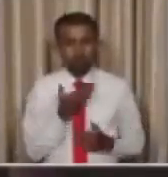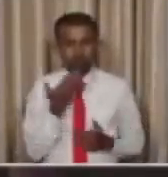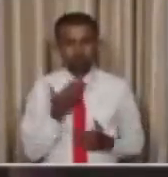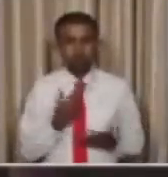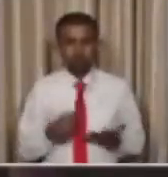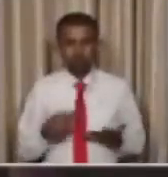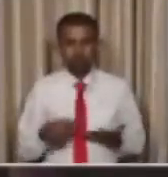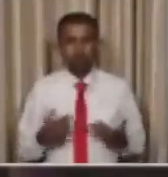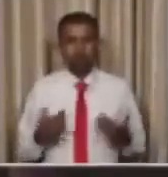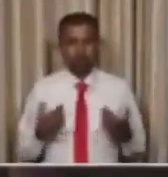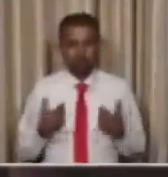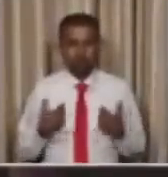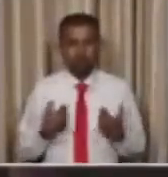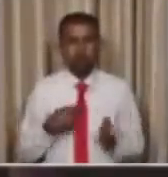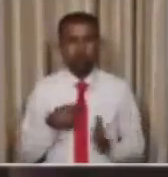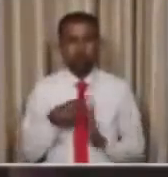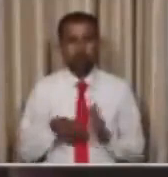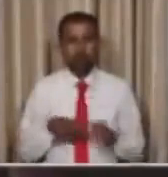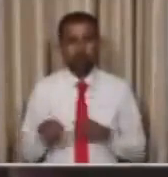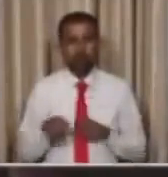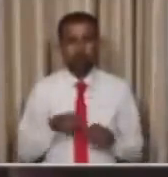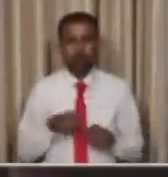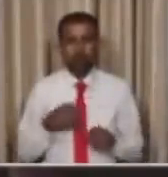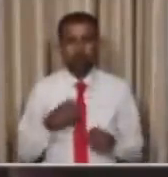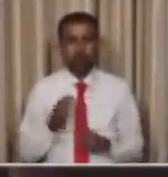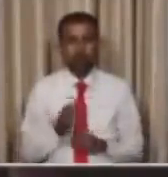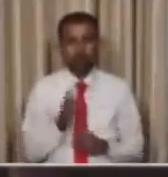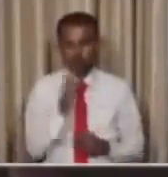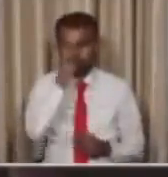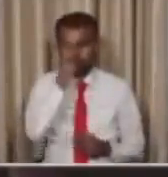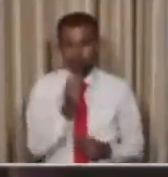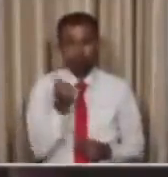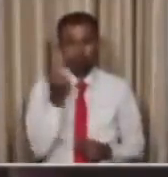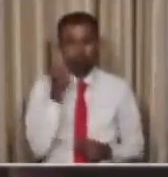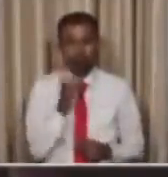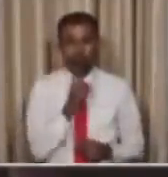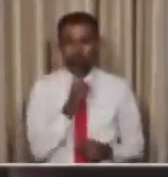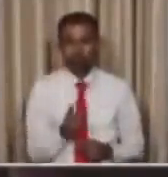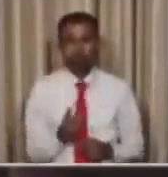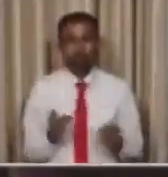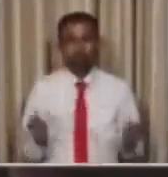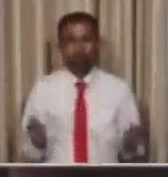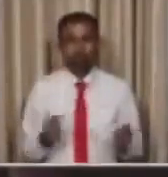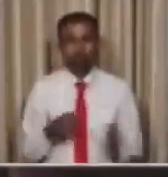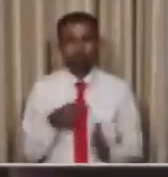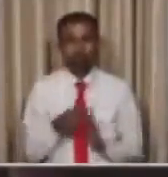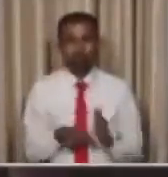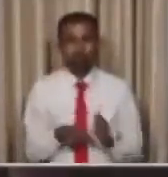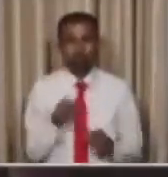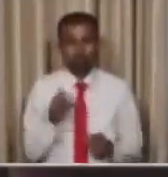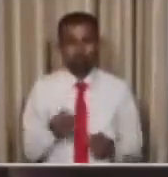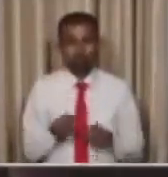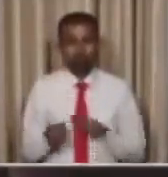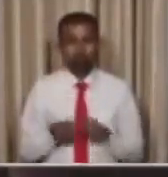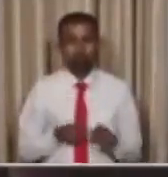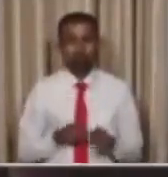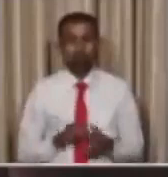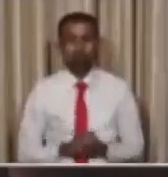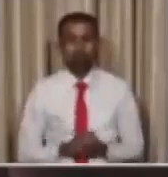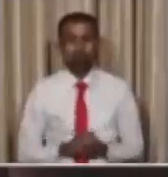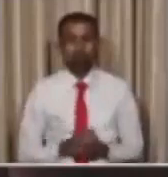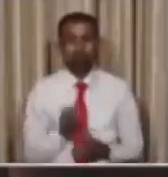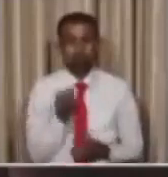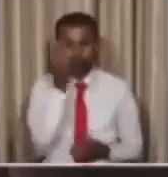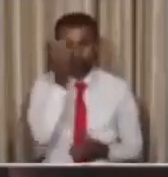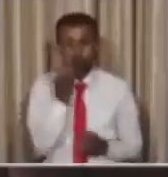දේවල් තිබෙනවා අපි රටක් හැටියට. ඒ හින්දා අපි ජනාධිපතිතුමාට යෝජනා කරනවා වහාම ශ්‍රී ලාංකිකයන් හැටියට අද